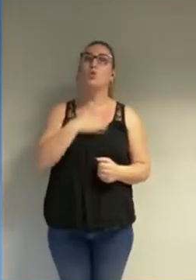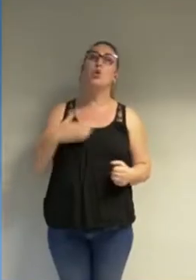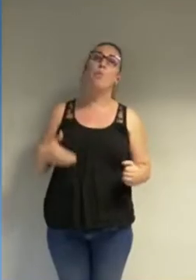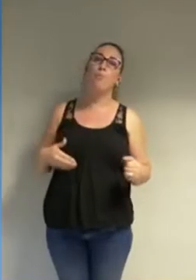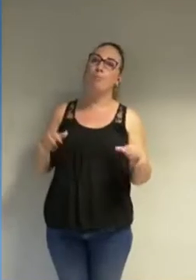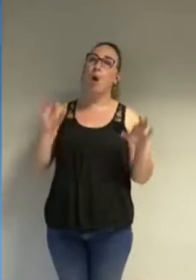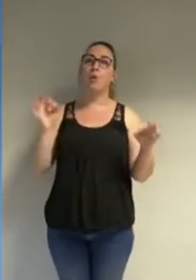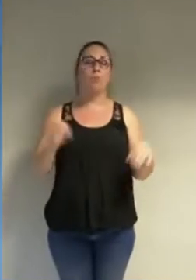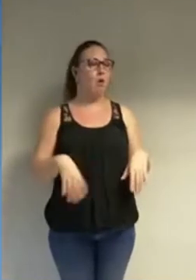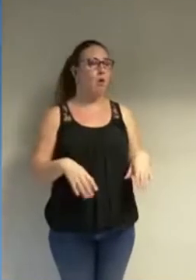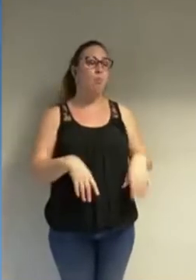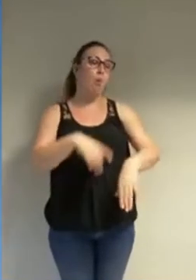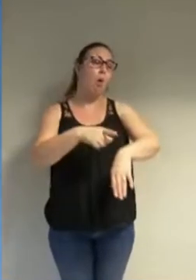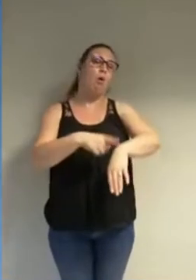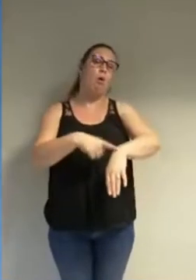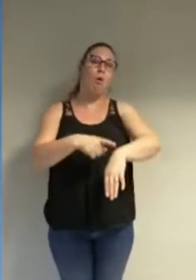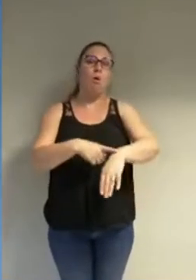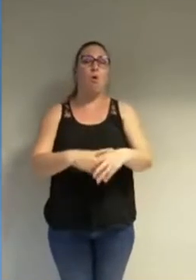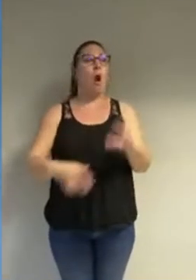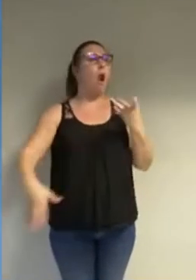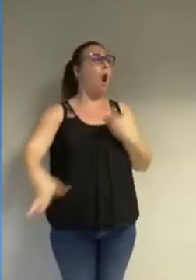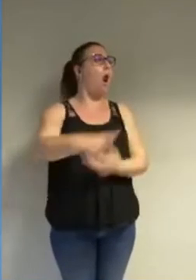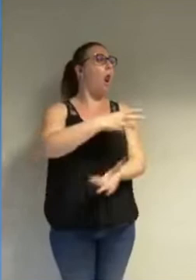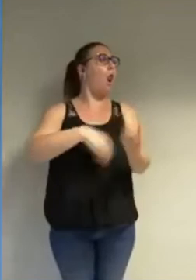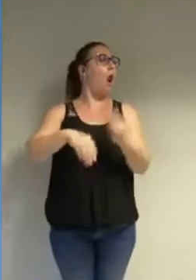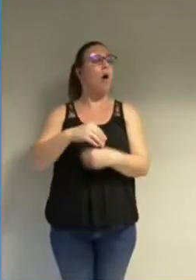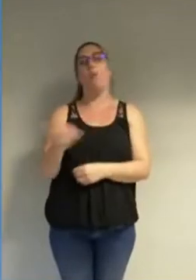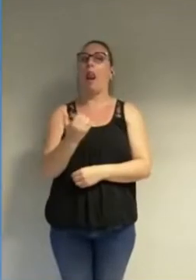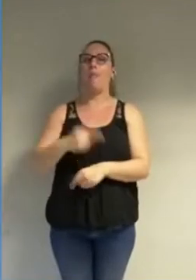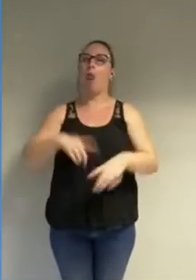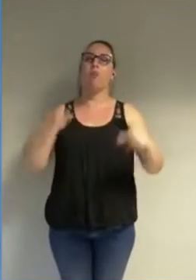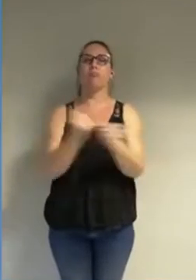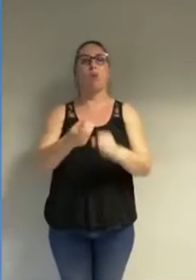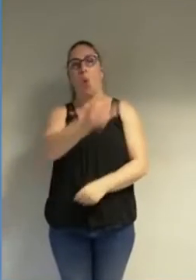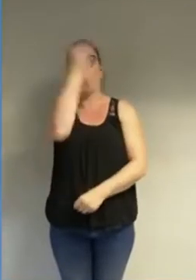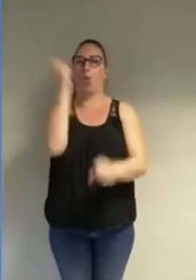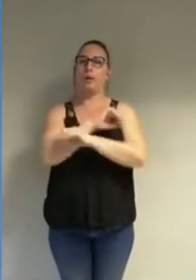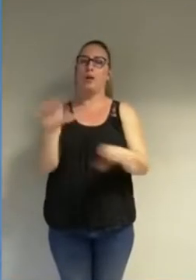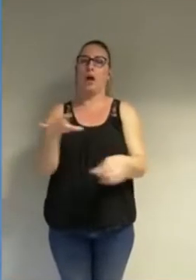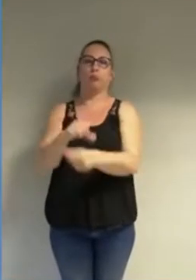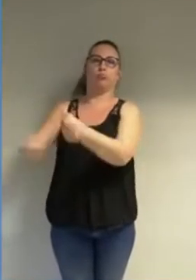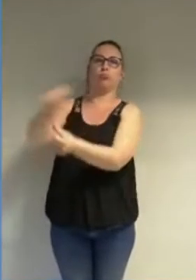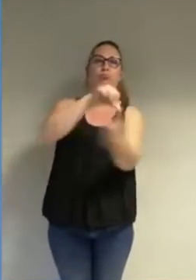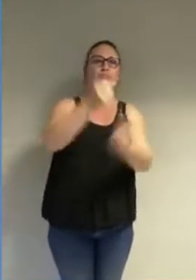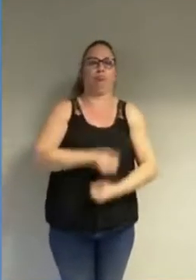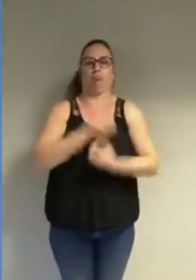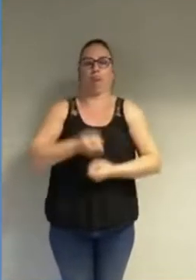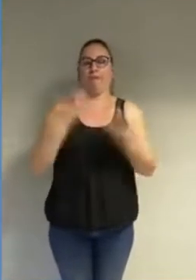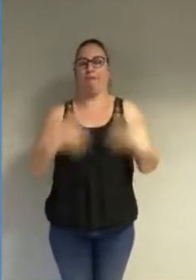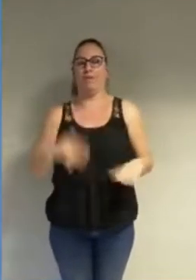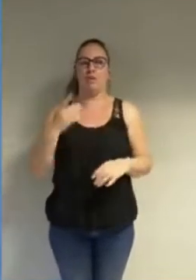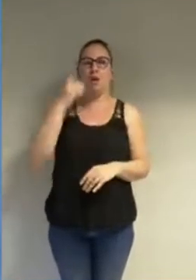À cette heure, je pense qu'il ne faut pas tourner autour du pot. On a tous à peu près compris. Tout a été dit sur ces bancs et par les